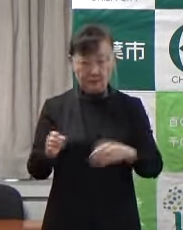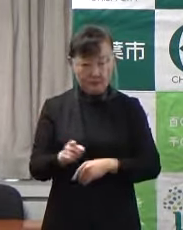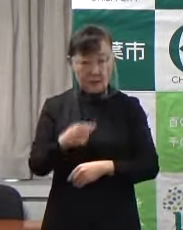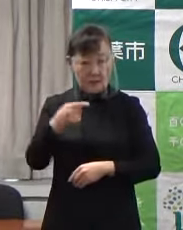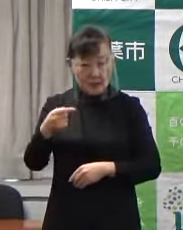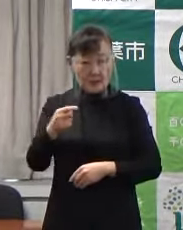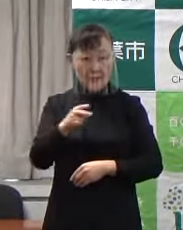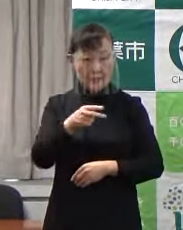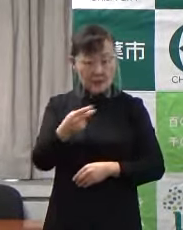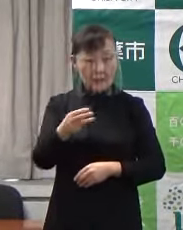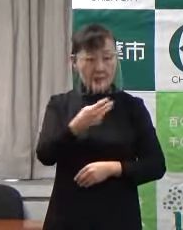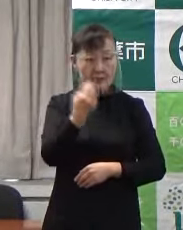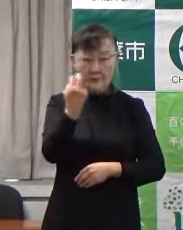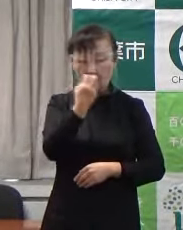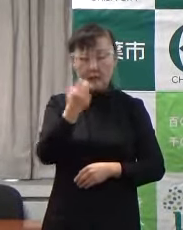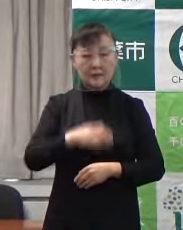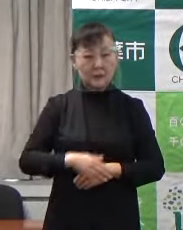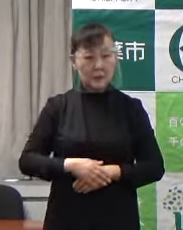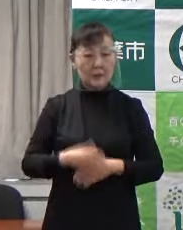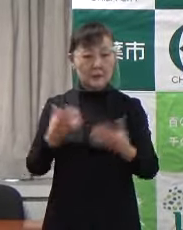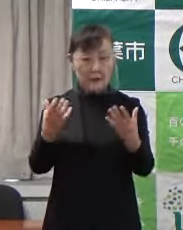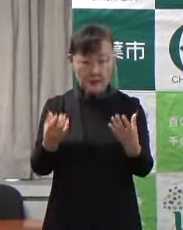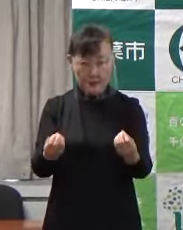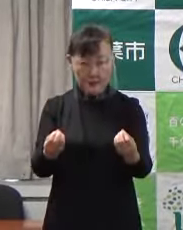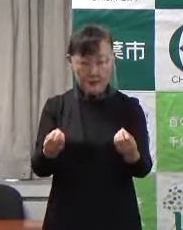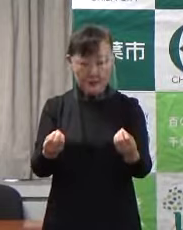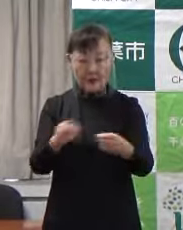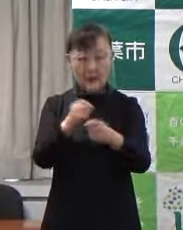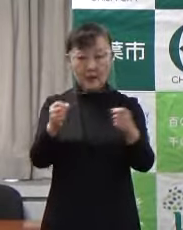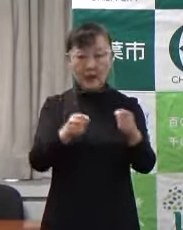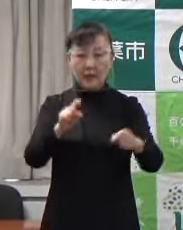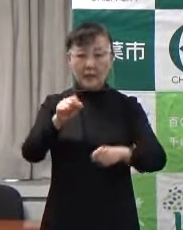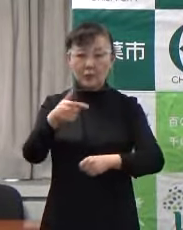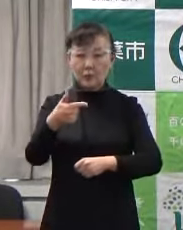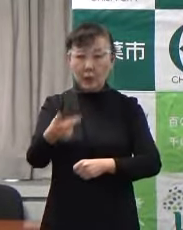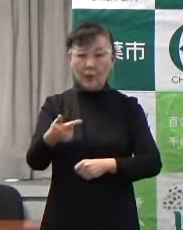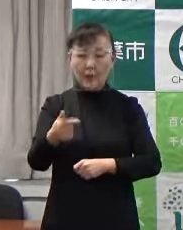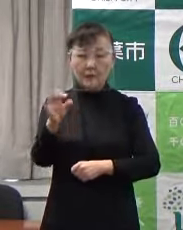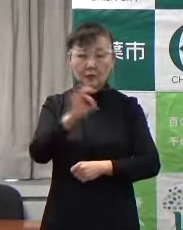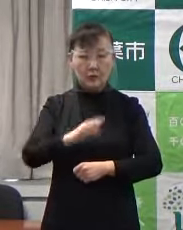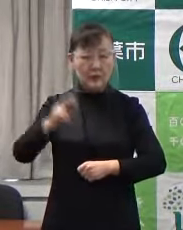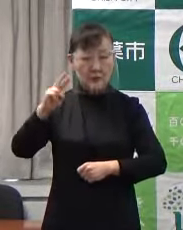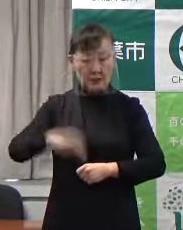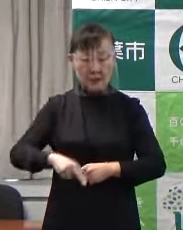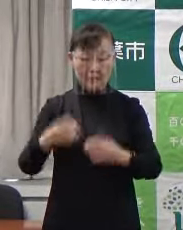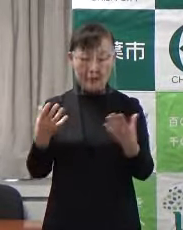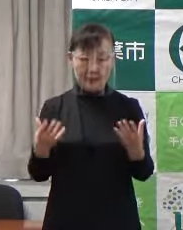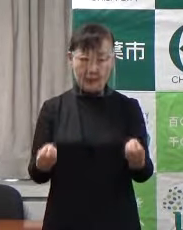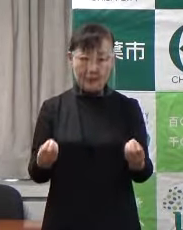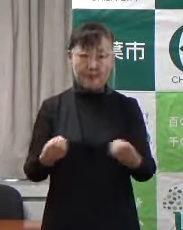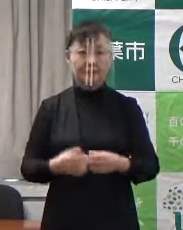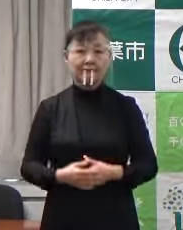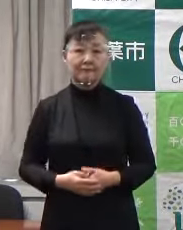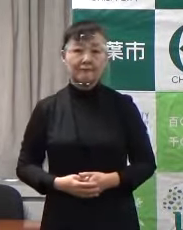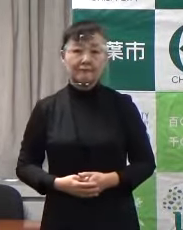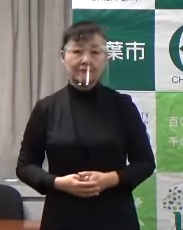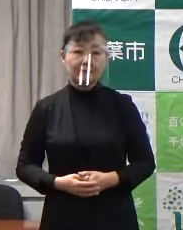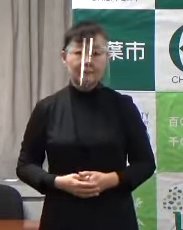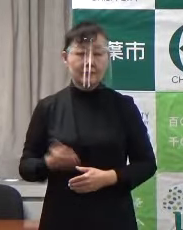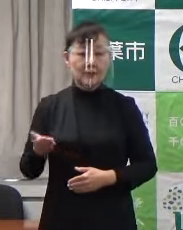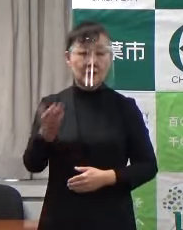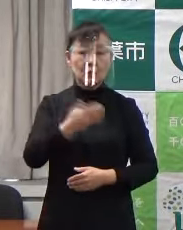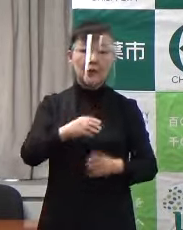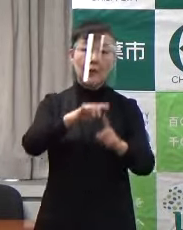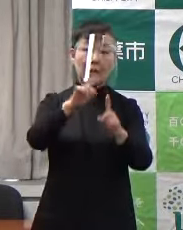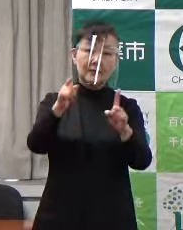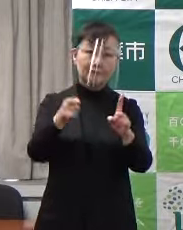査、二次審査、最終審査という形で審査をして、その結果16件の商品を認定をいたしました。次のページ